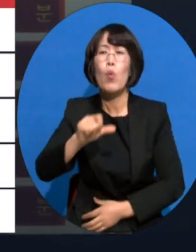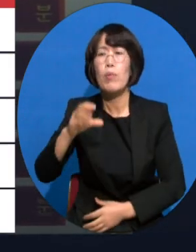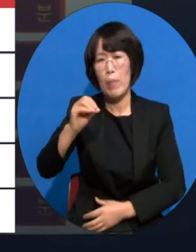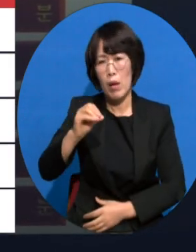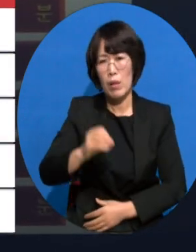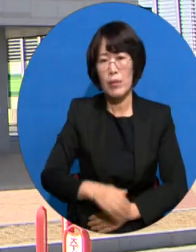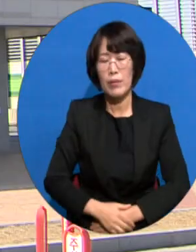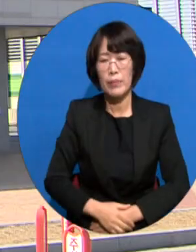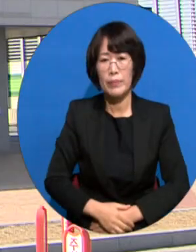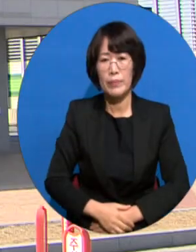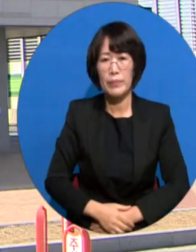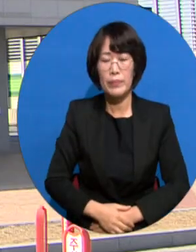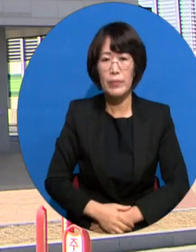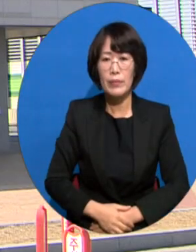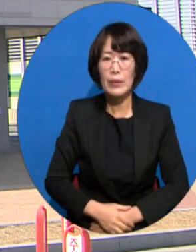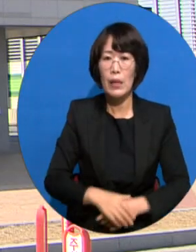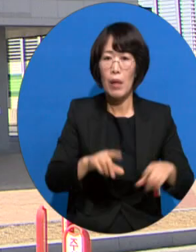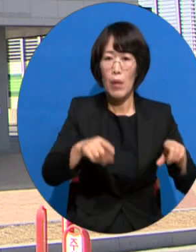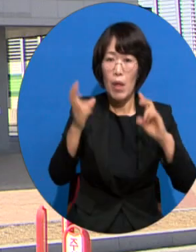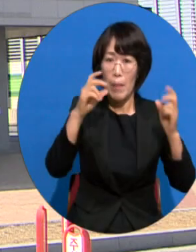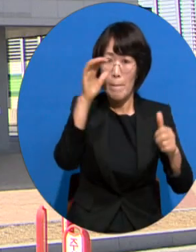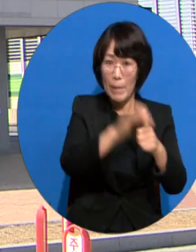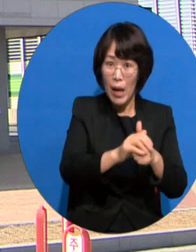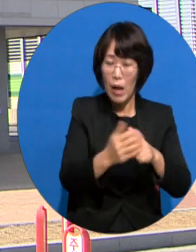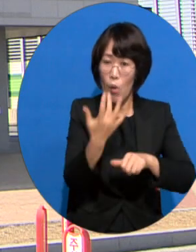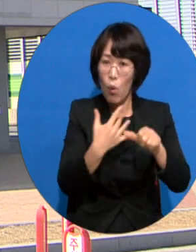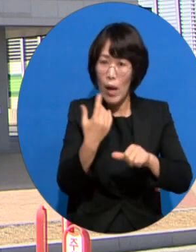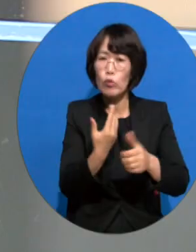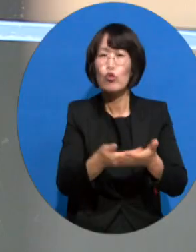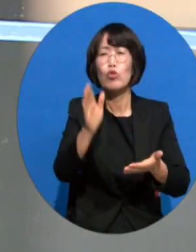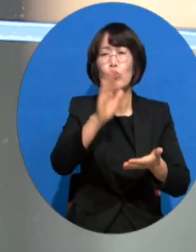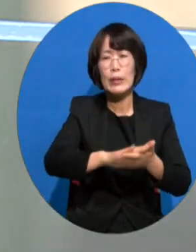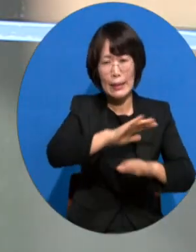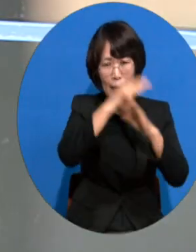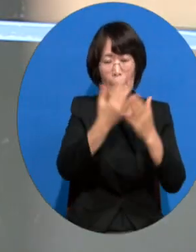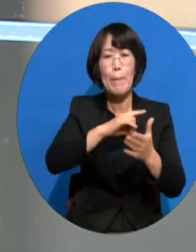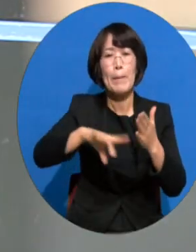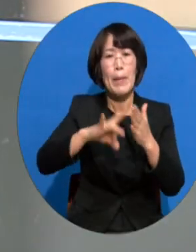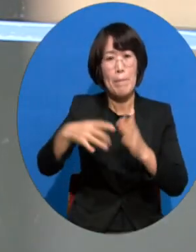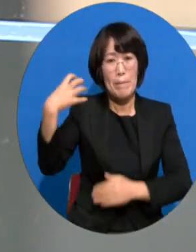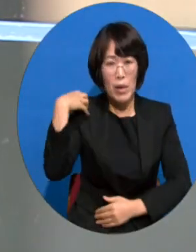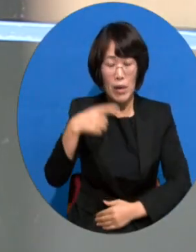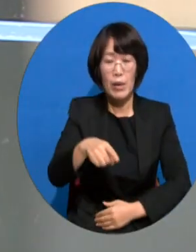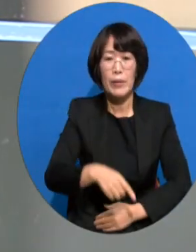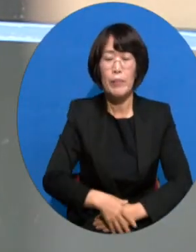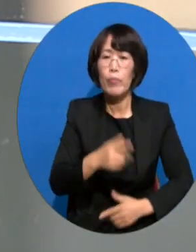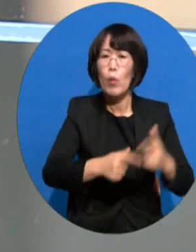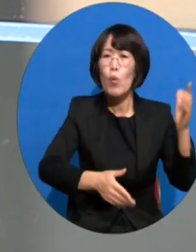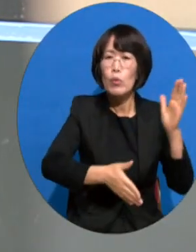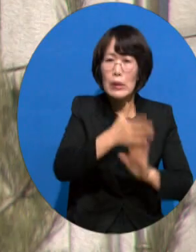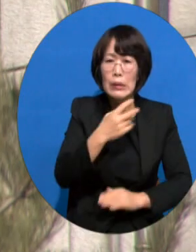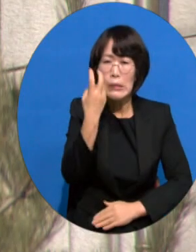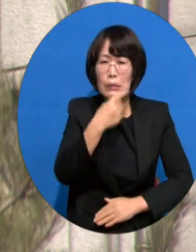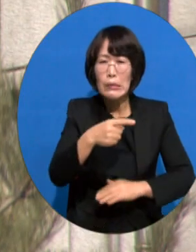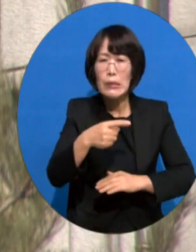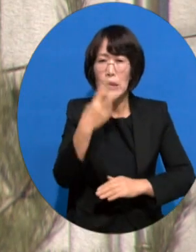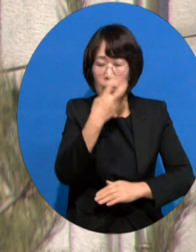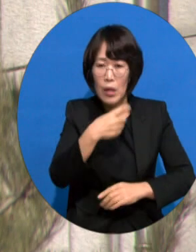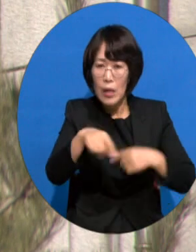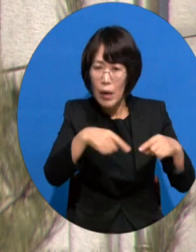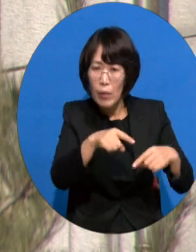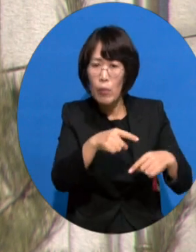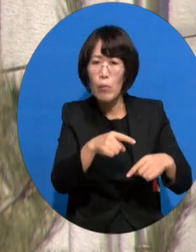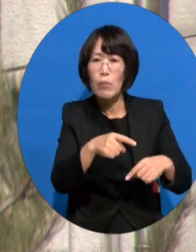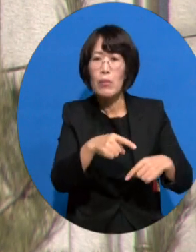달합니다. 민간에 맡긴 화장장의 기능 보강까지 세금으로 충당해주면서 목포시의 관리 감독은 화장